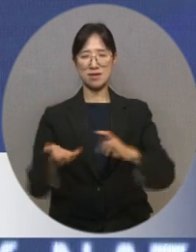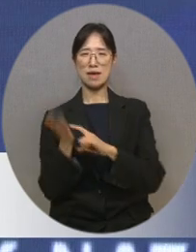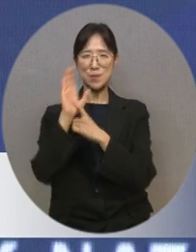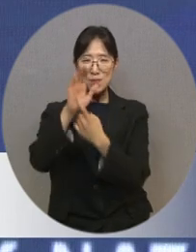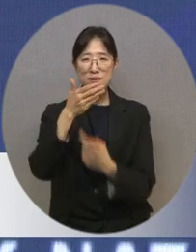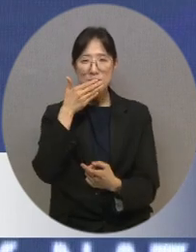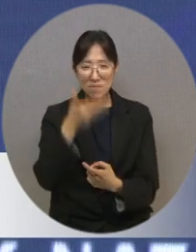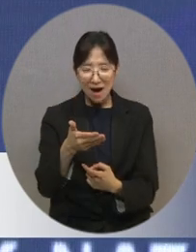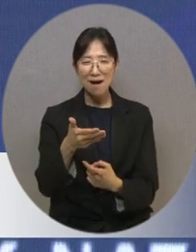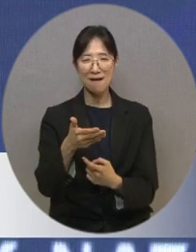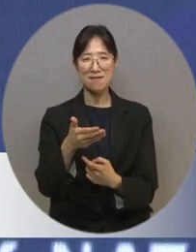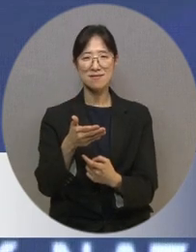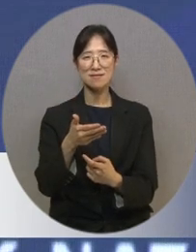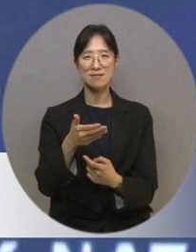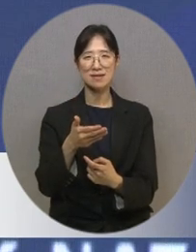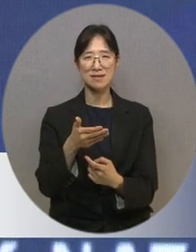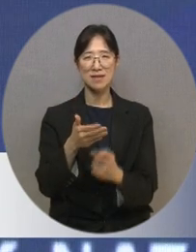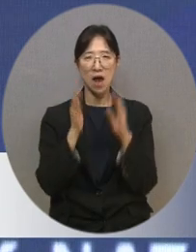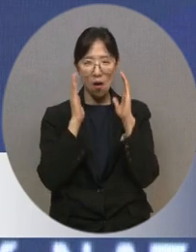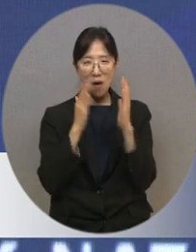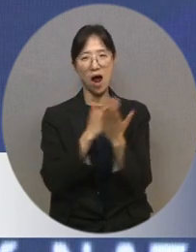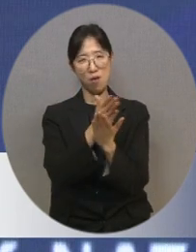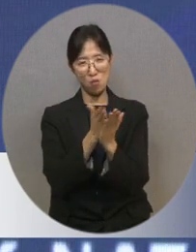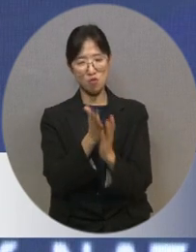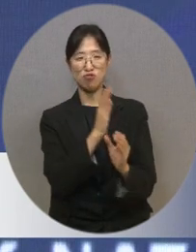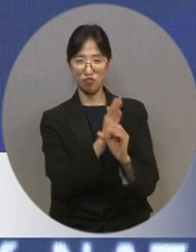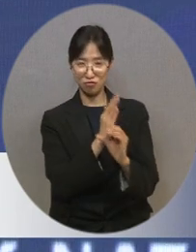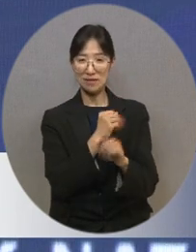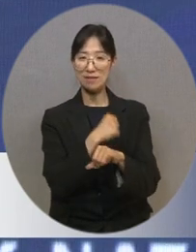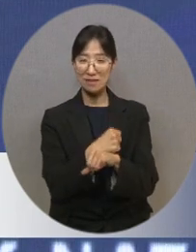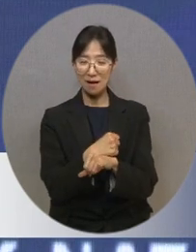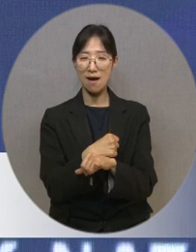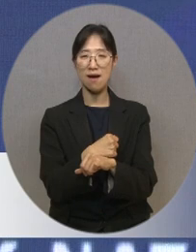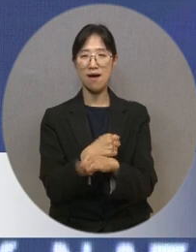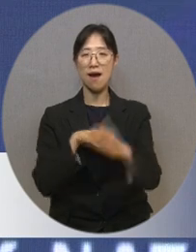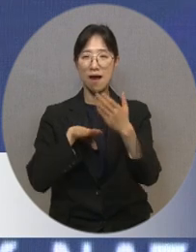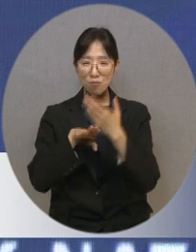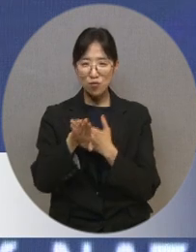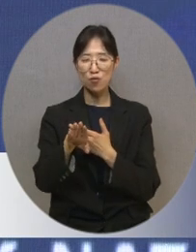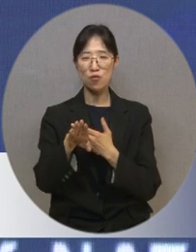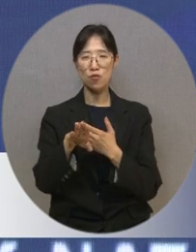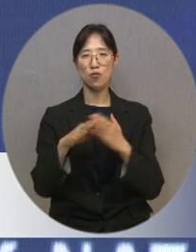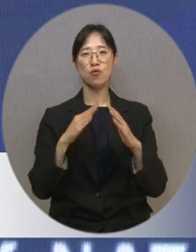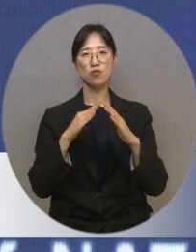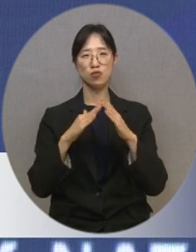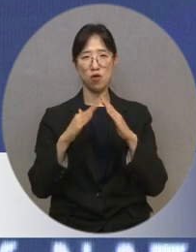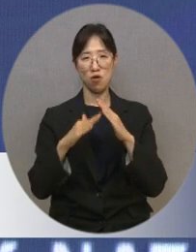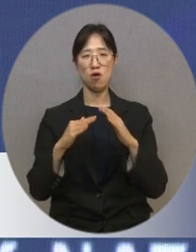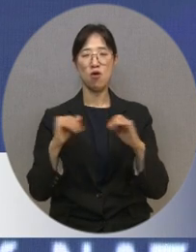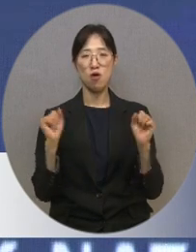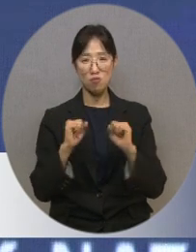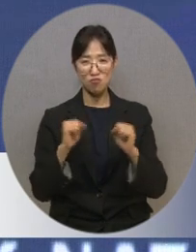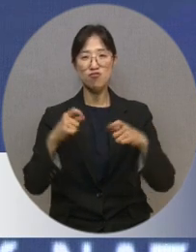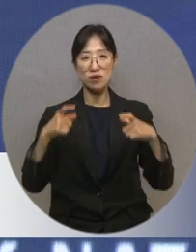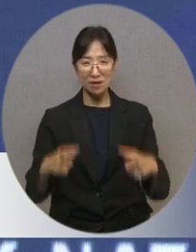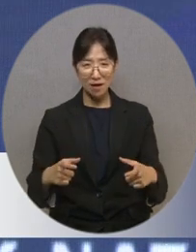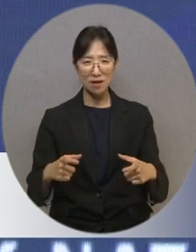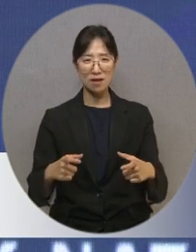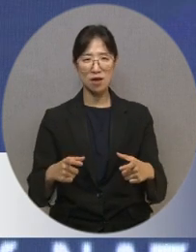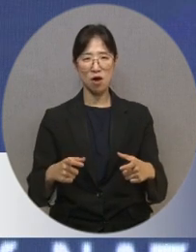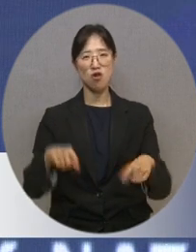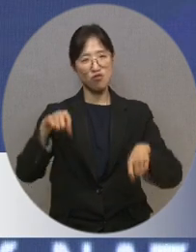있는 그런 과목들을 중심으로 해서 정말 앞으로 전북의